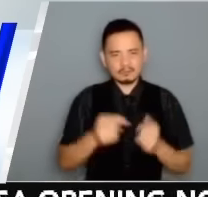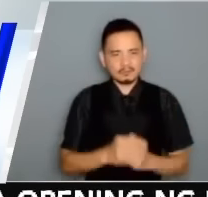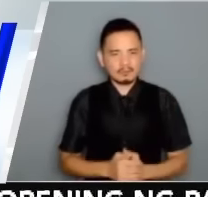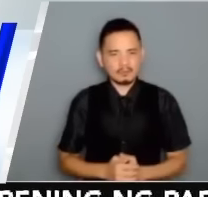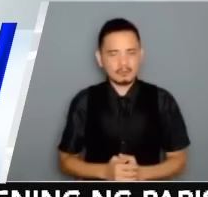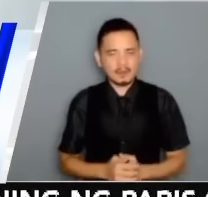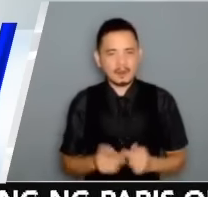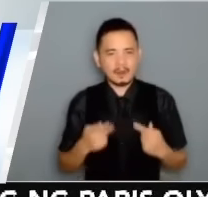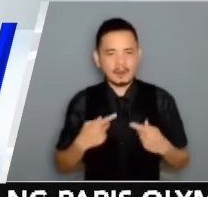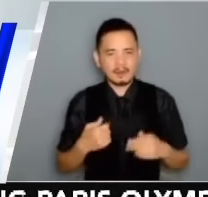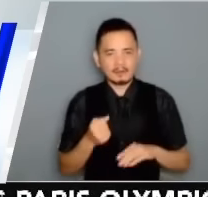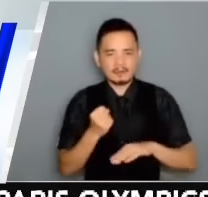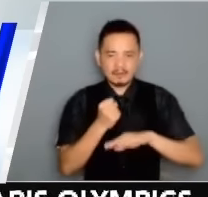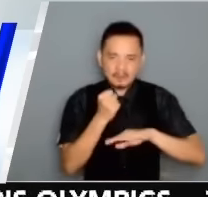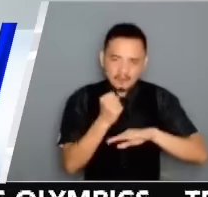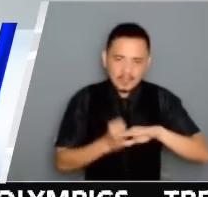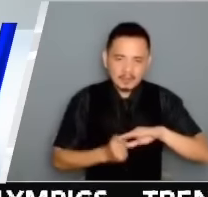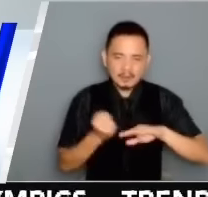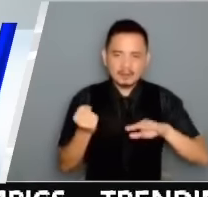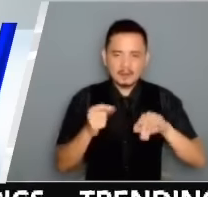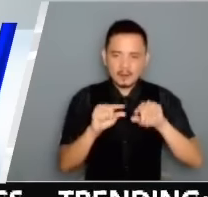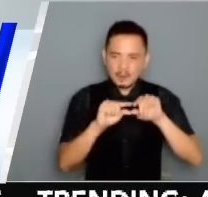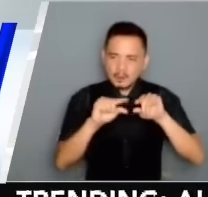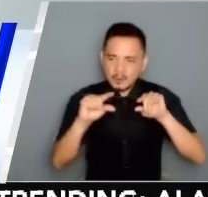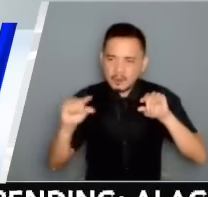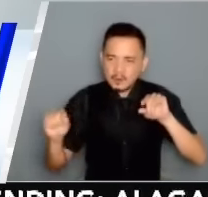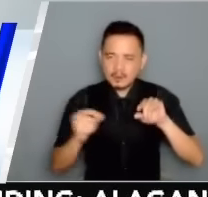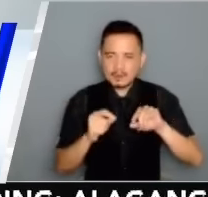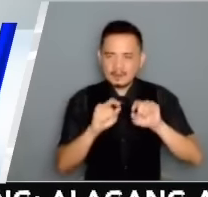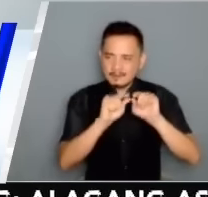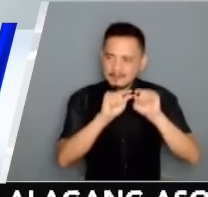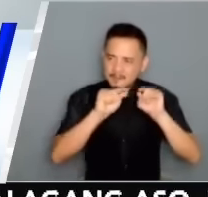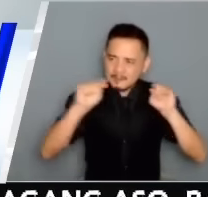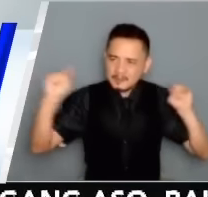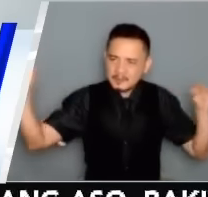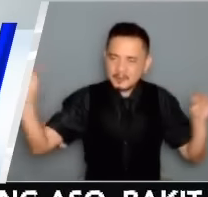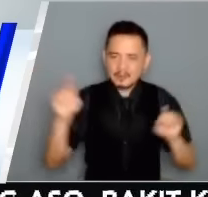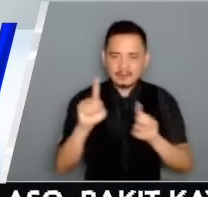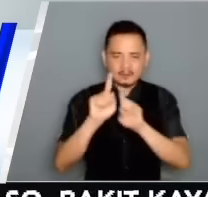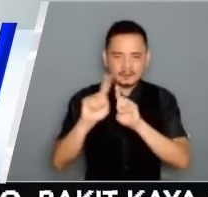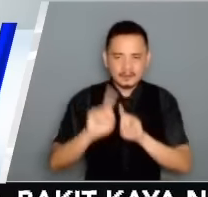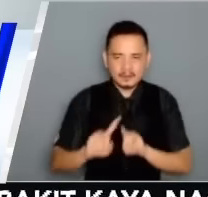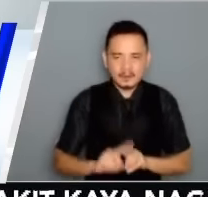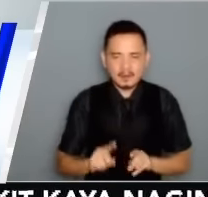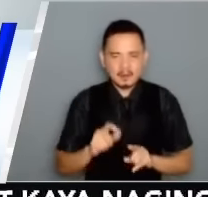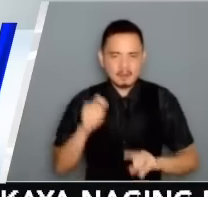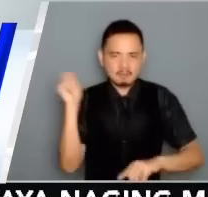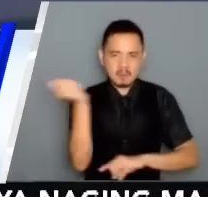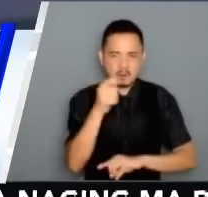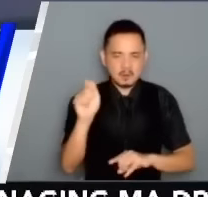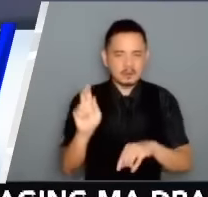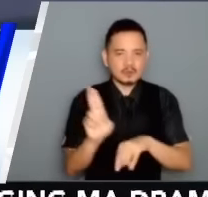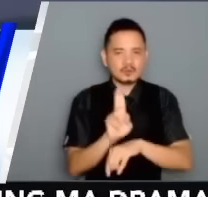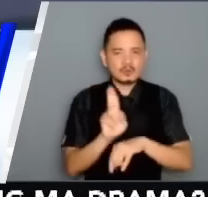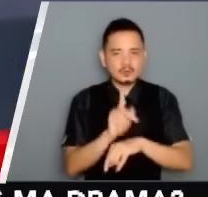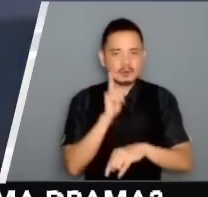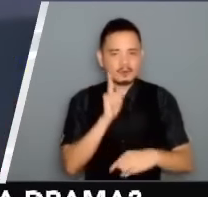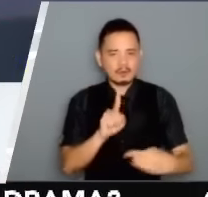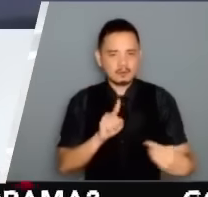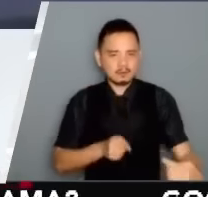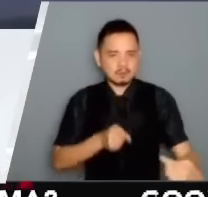at bolo at iwinasiwas ito sa mga sundalo ng Pilipinas na nakikipagtulakan sa kanila. The Chinese